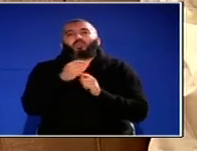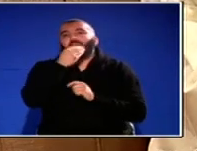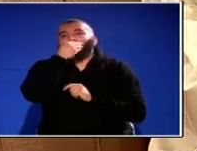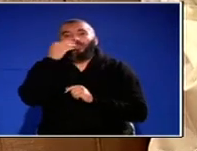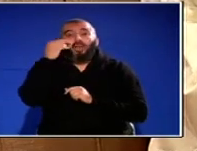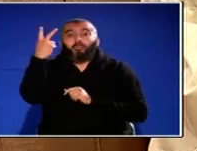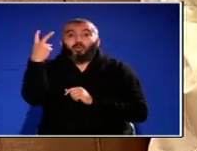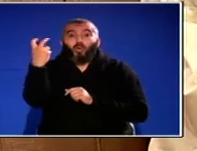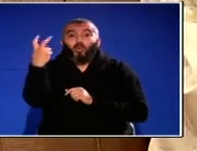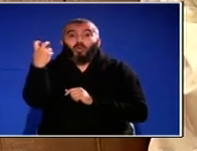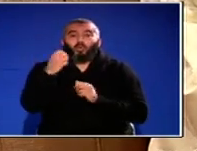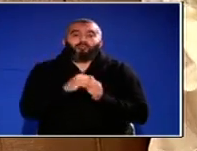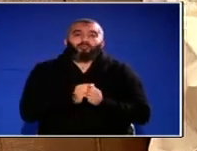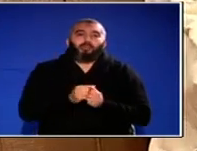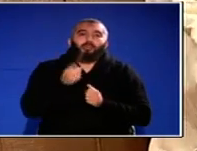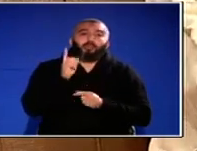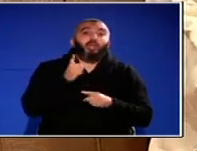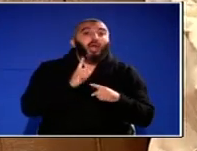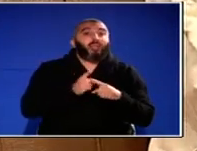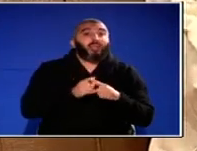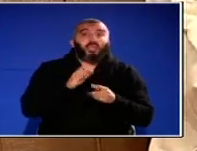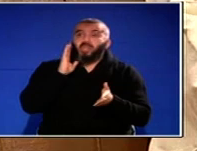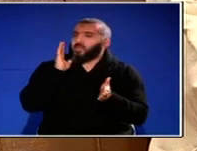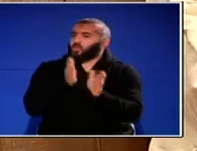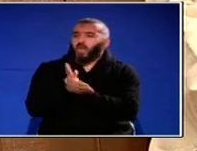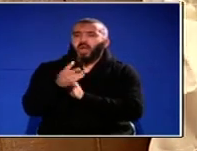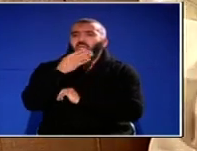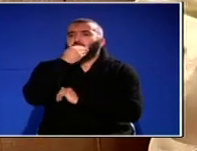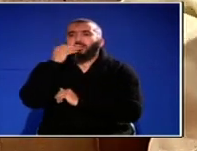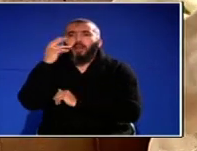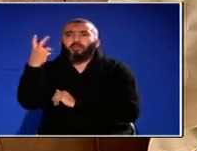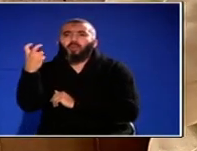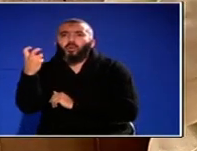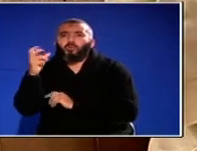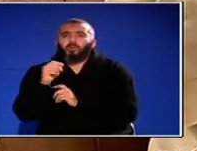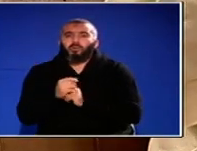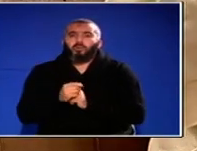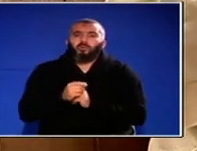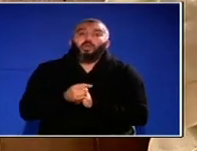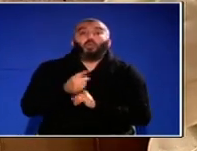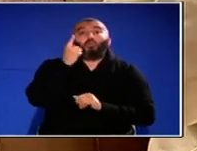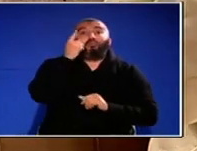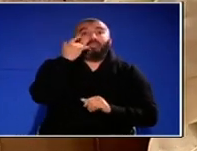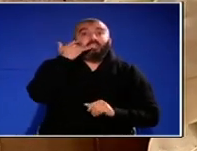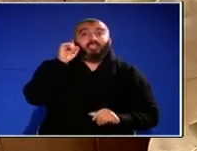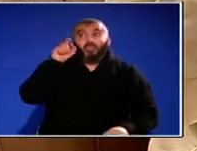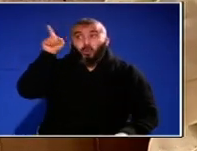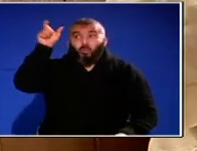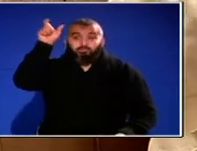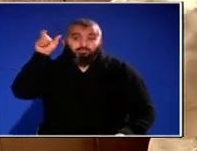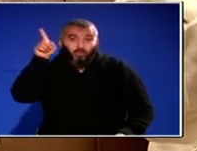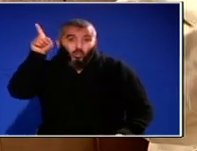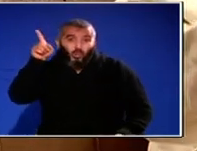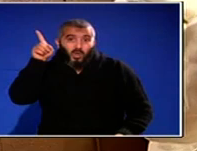يجوز الانتقال إلى الصوم مباشرة، وإنما إذا كان هذا الذي